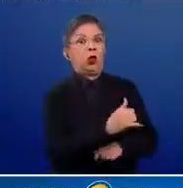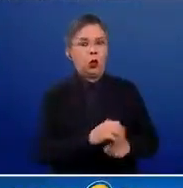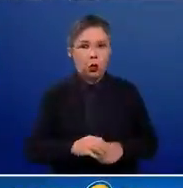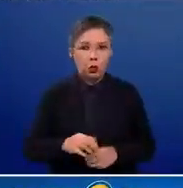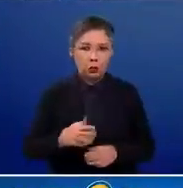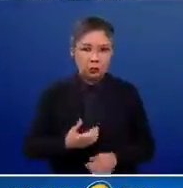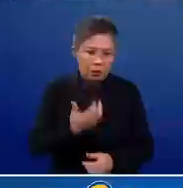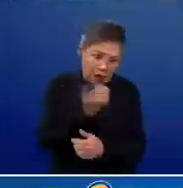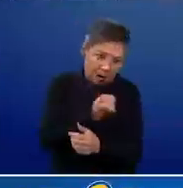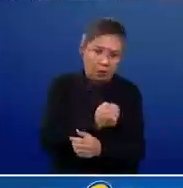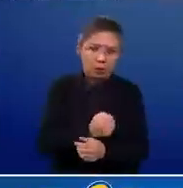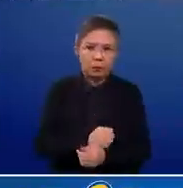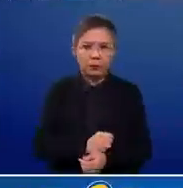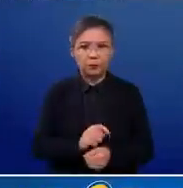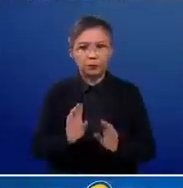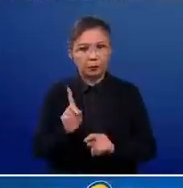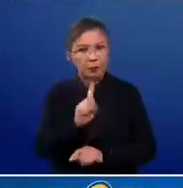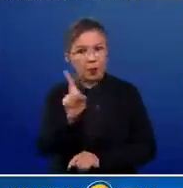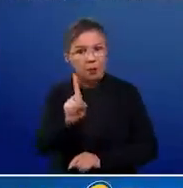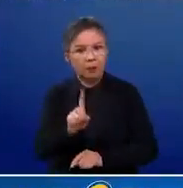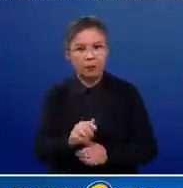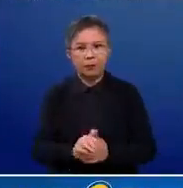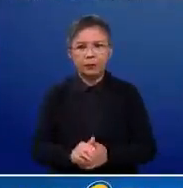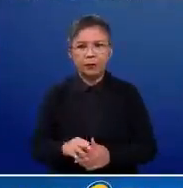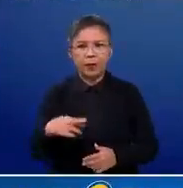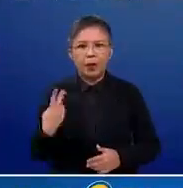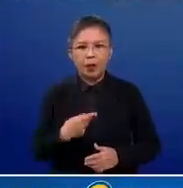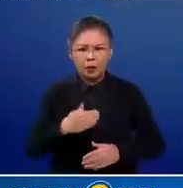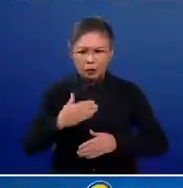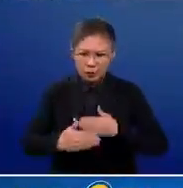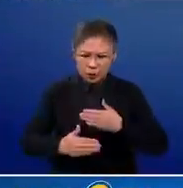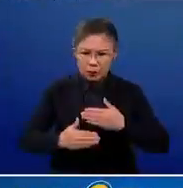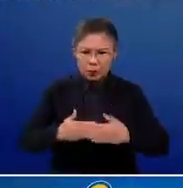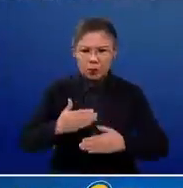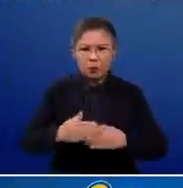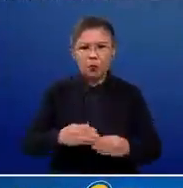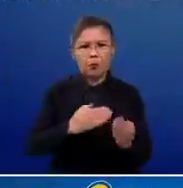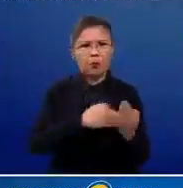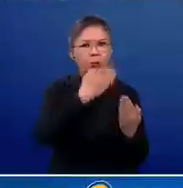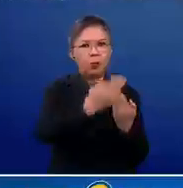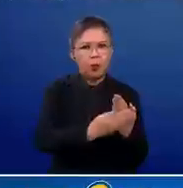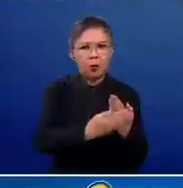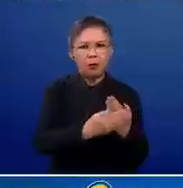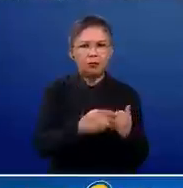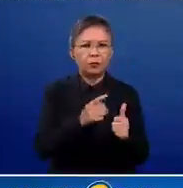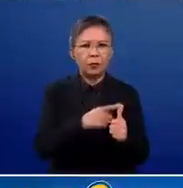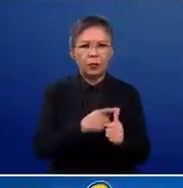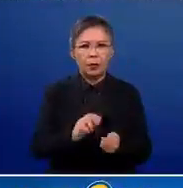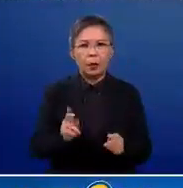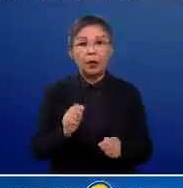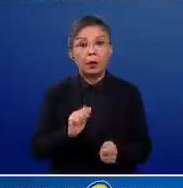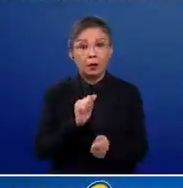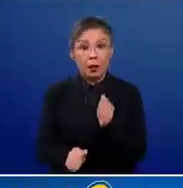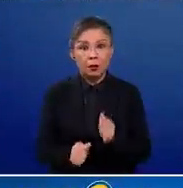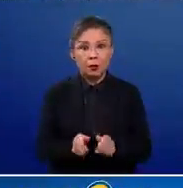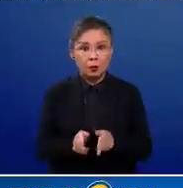narkoba ini kita akan lebih merutinkan program-program seperti tes urin